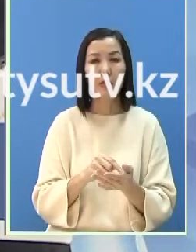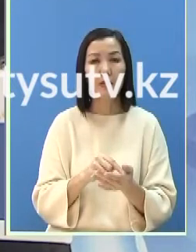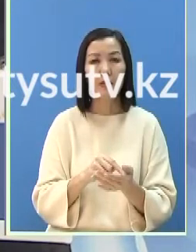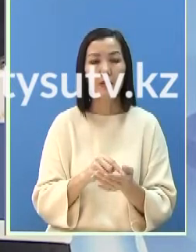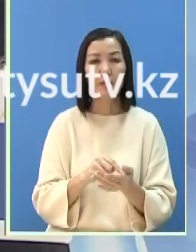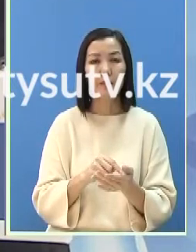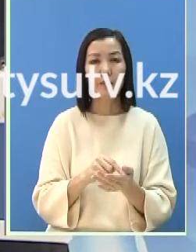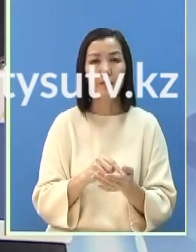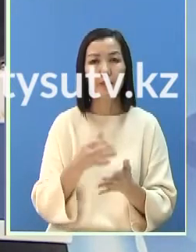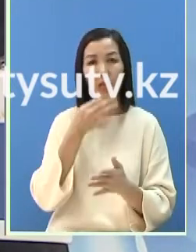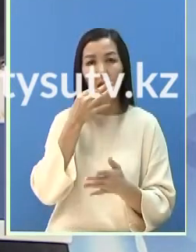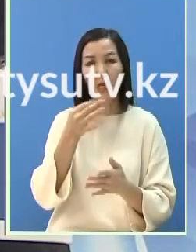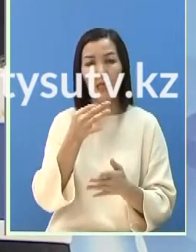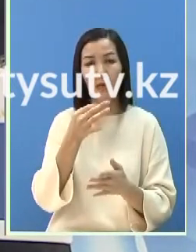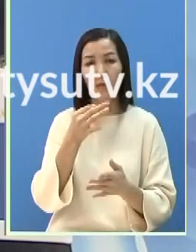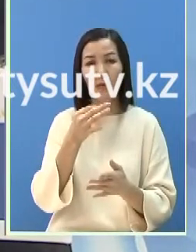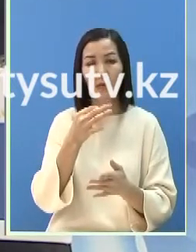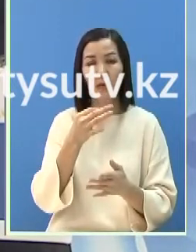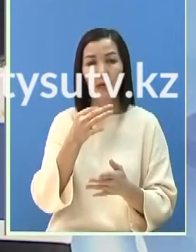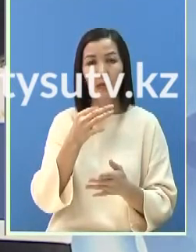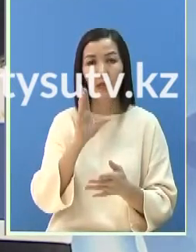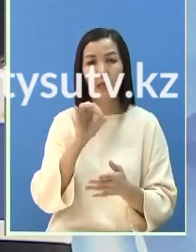болсақ, жаңағы есеп беру.